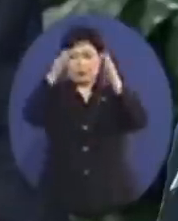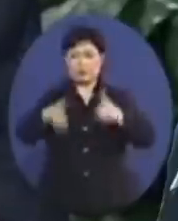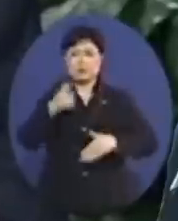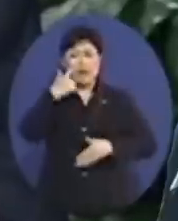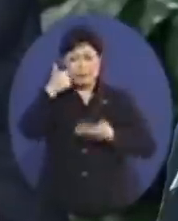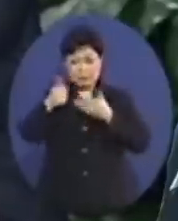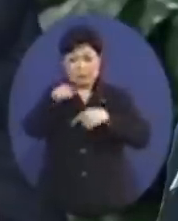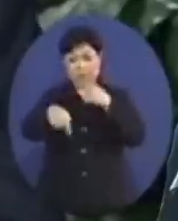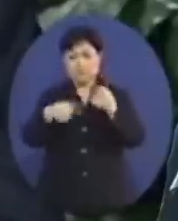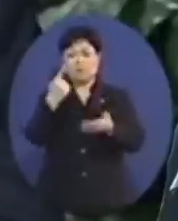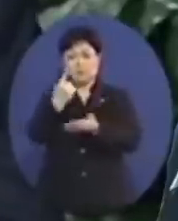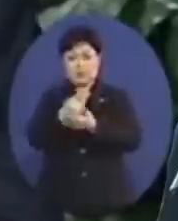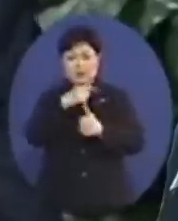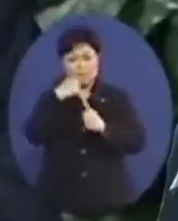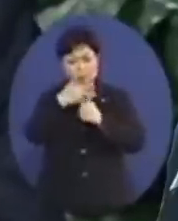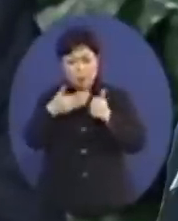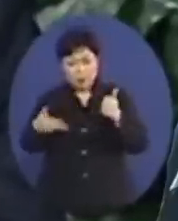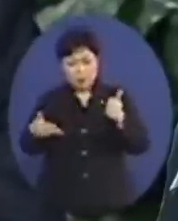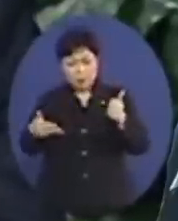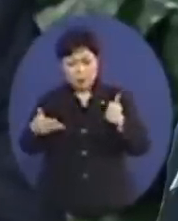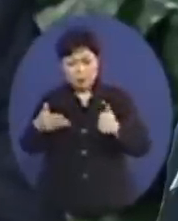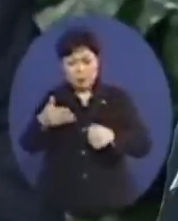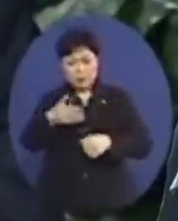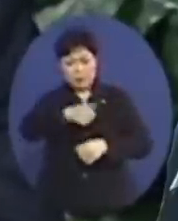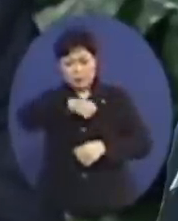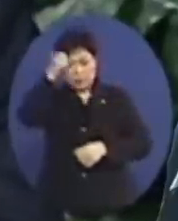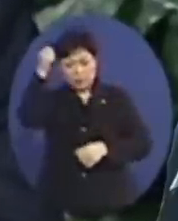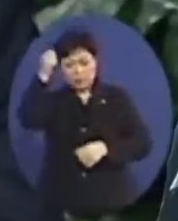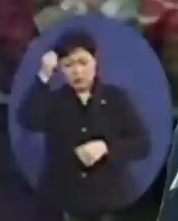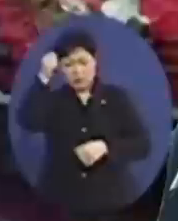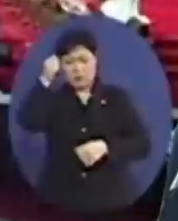나갑니다. 보혈을 통하지 않고는 아버지께로 나갈 수가 없는 것입니다.